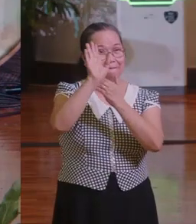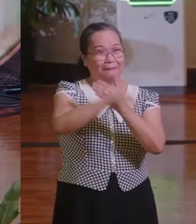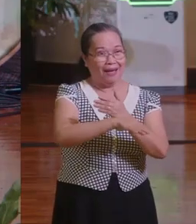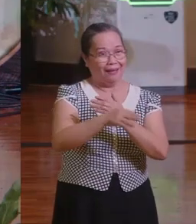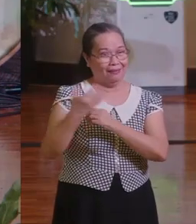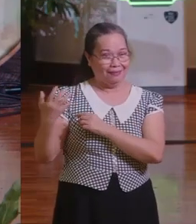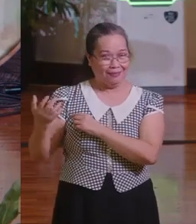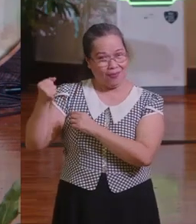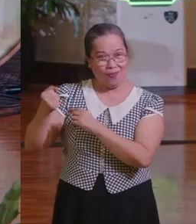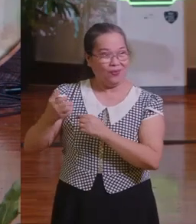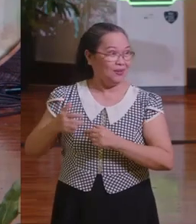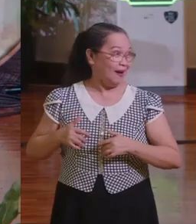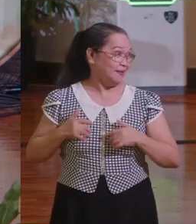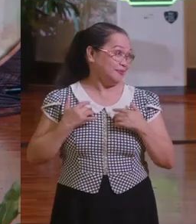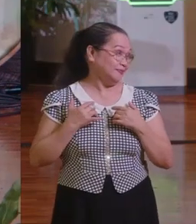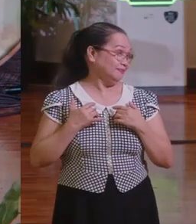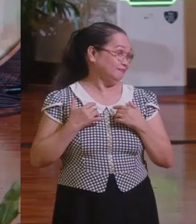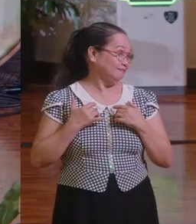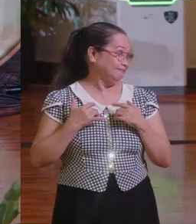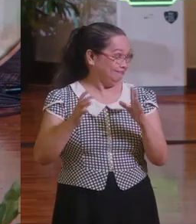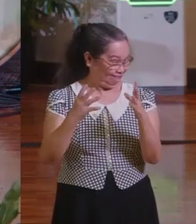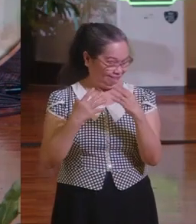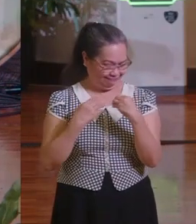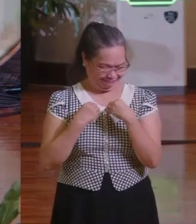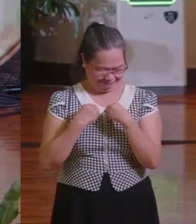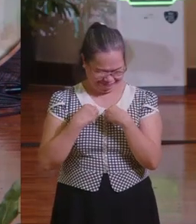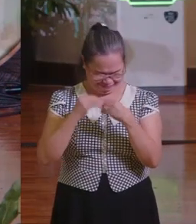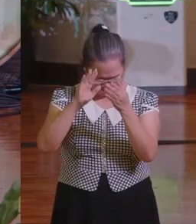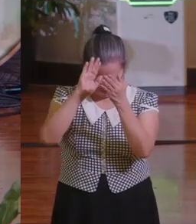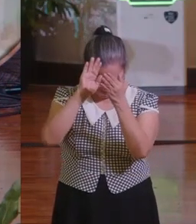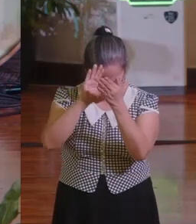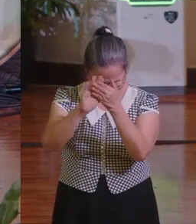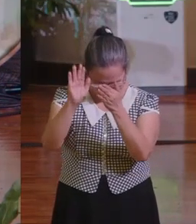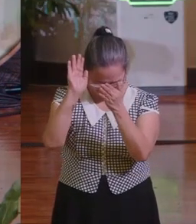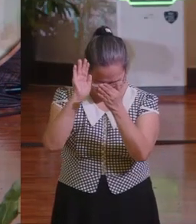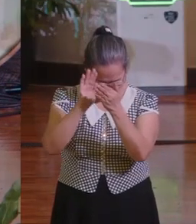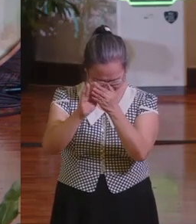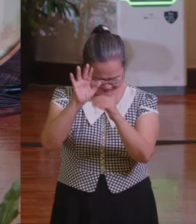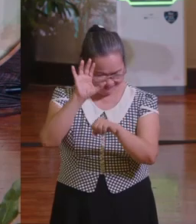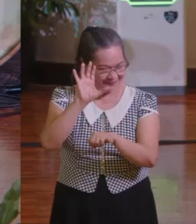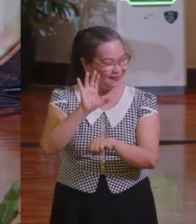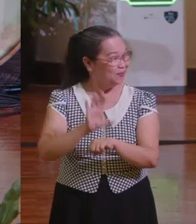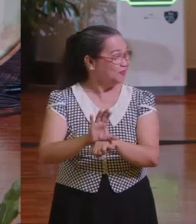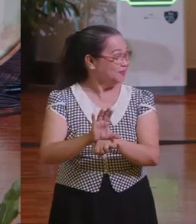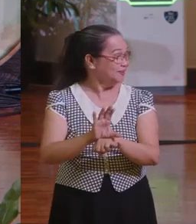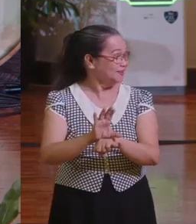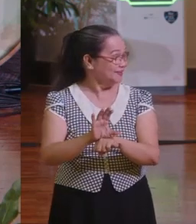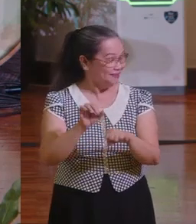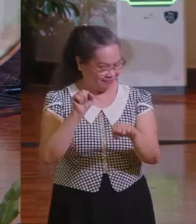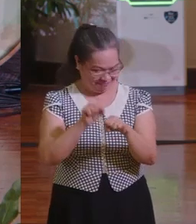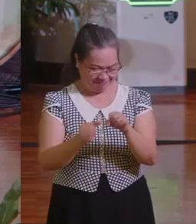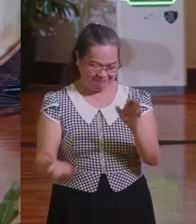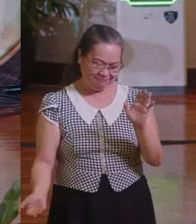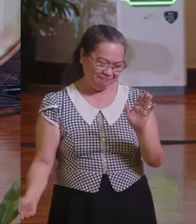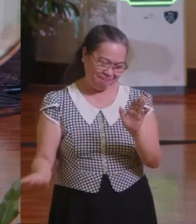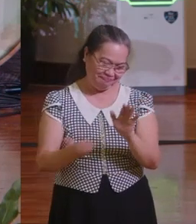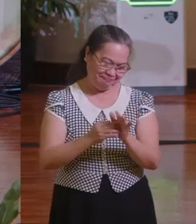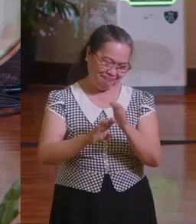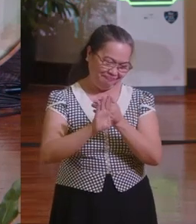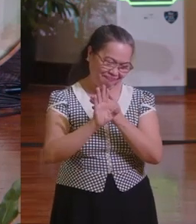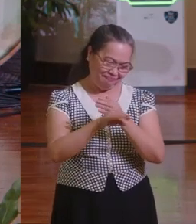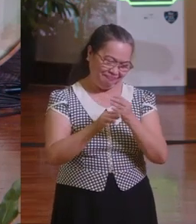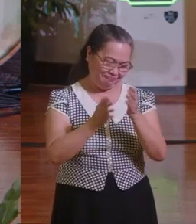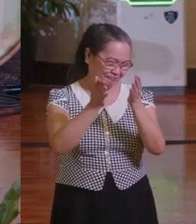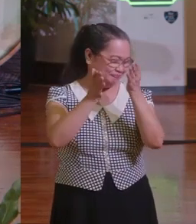kondisyon. Tinanggap ko po ang pagpapatawad ng ating iglesia at ako ay nagpapatuloy sa aking